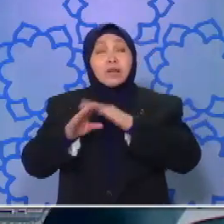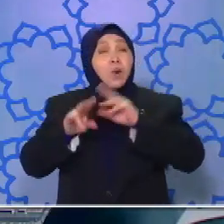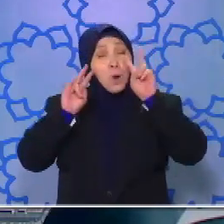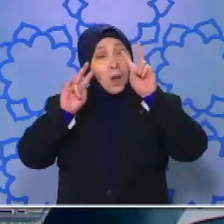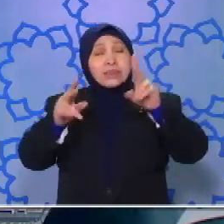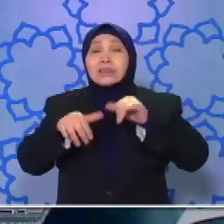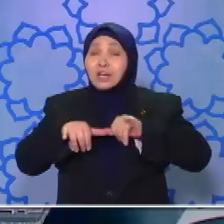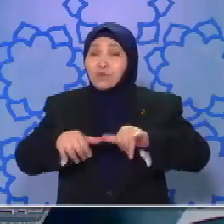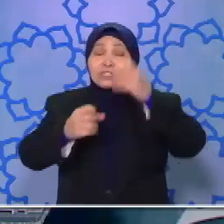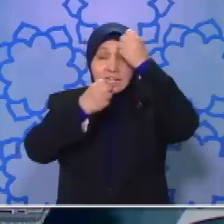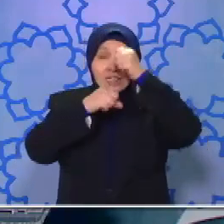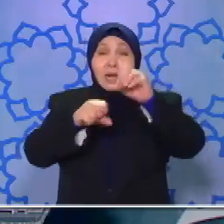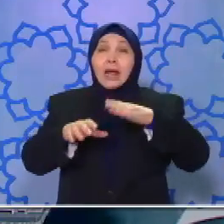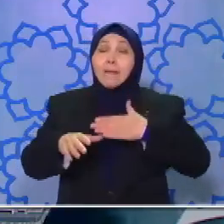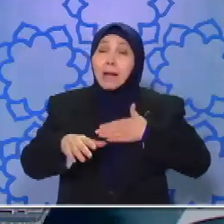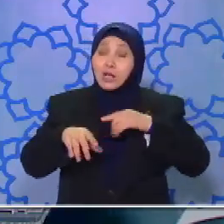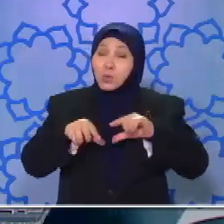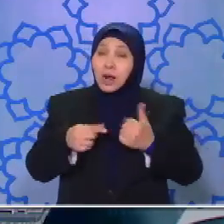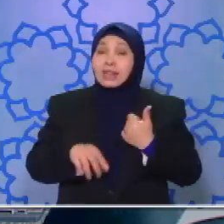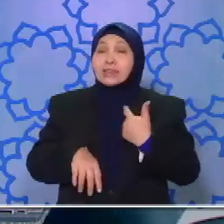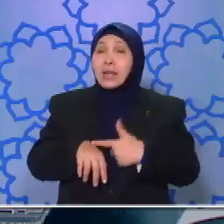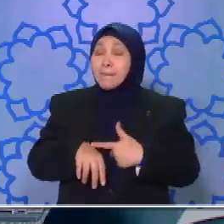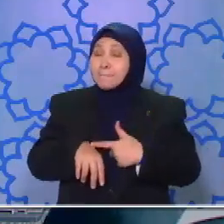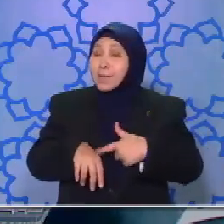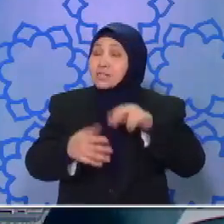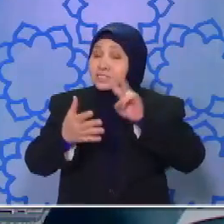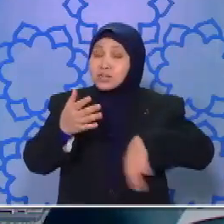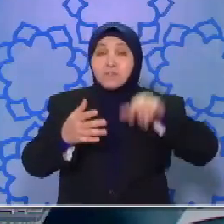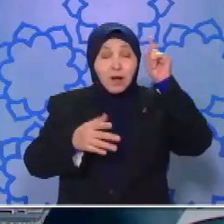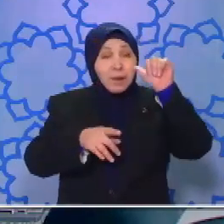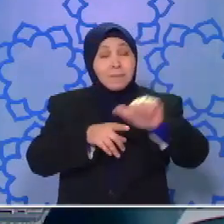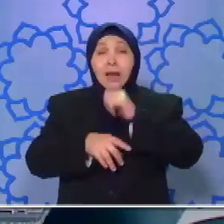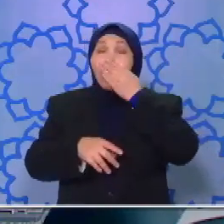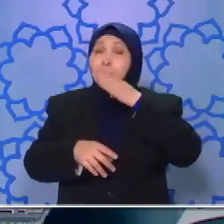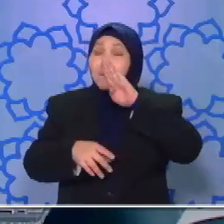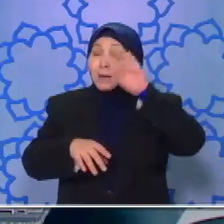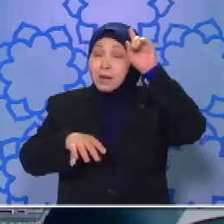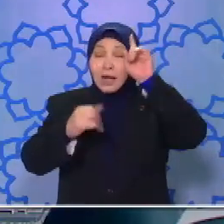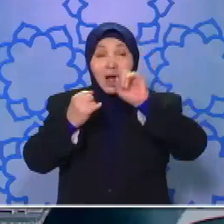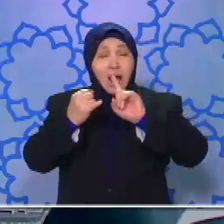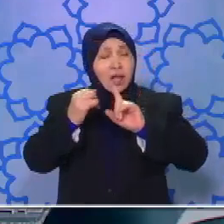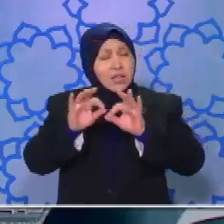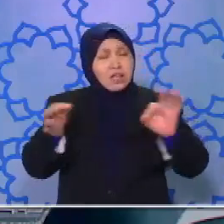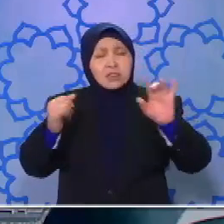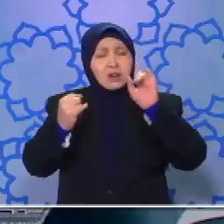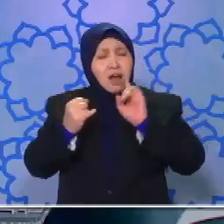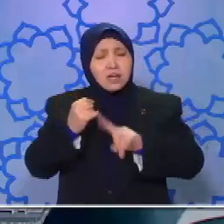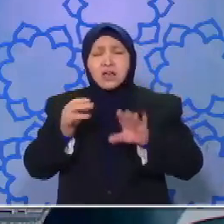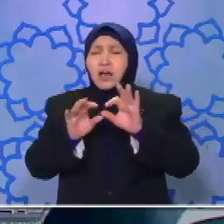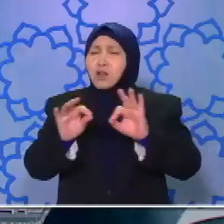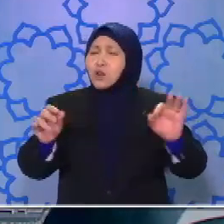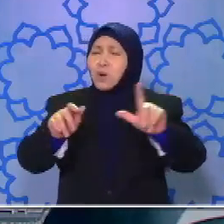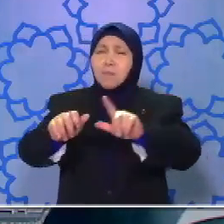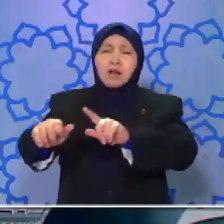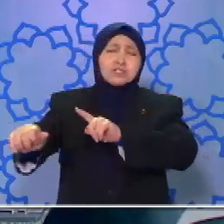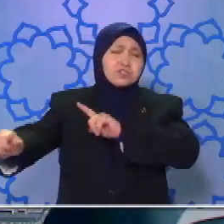setia dalam My Quran Time, baca, faham, amal. Alhamdulillah, pada ayat terakhir, ayat yang panjang, ayat hutang dalam di